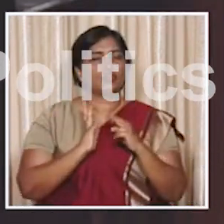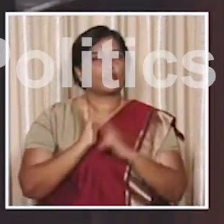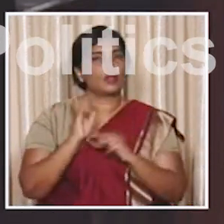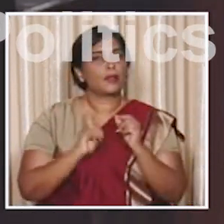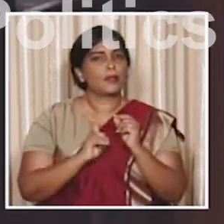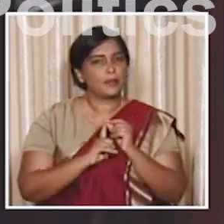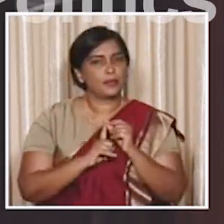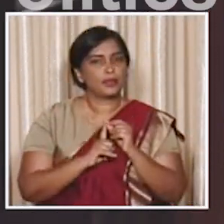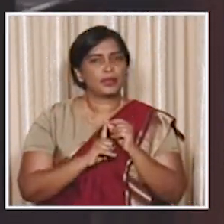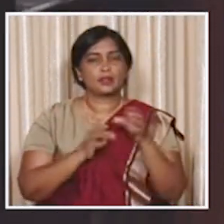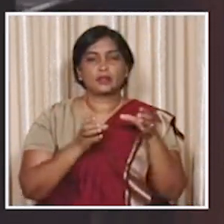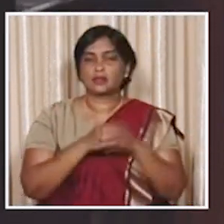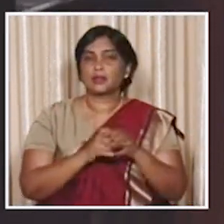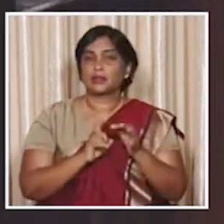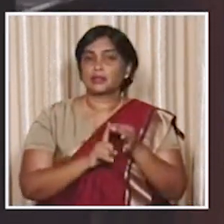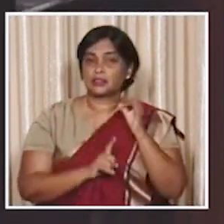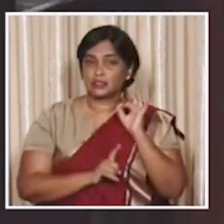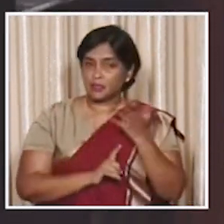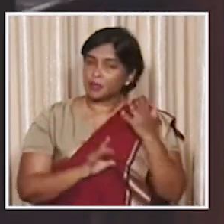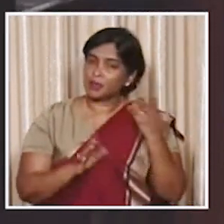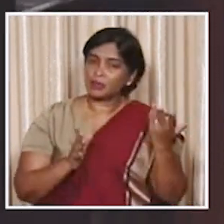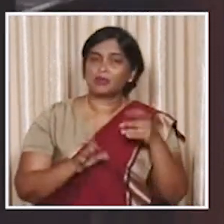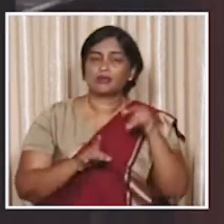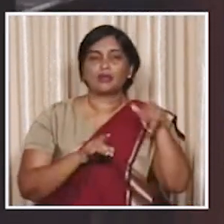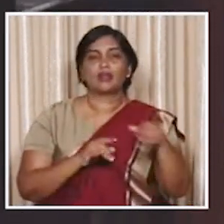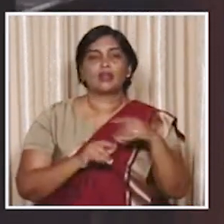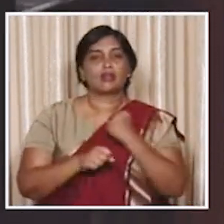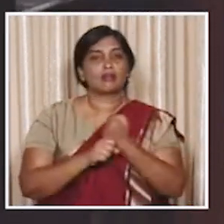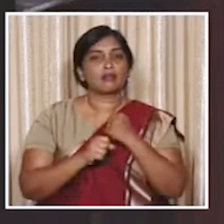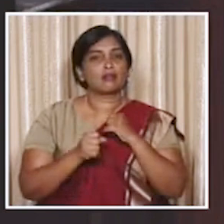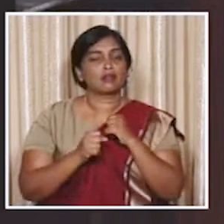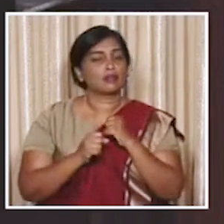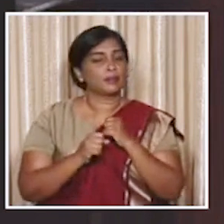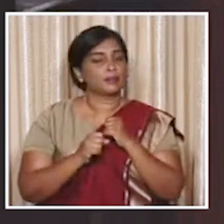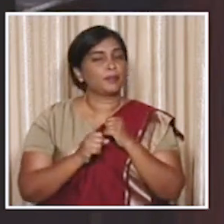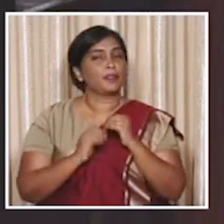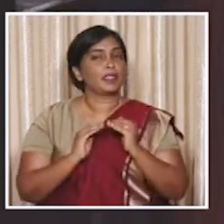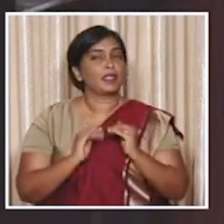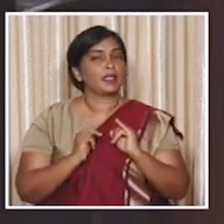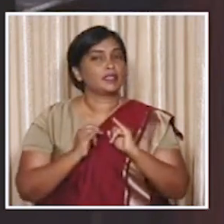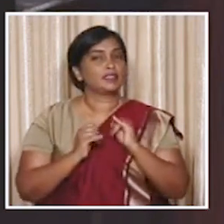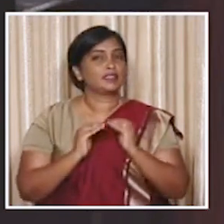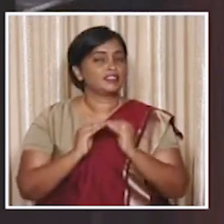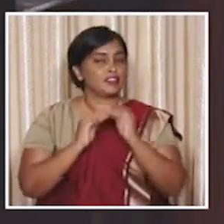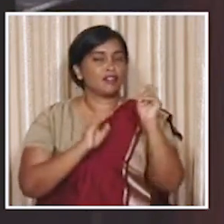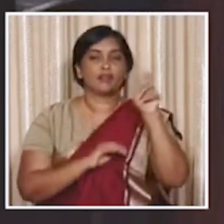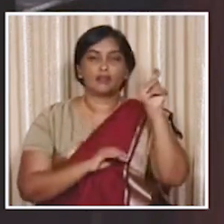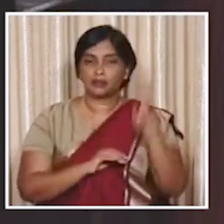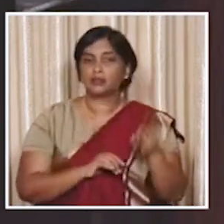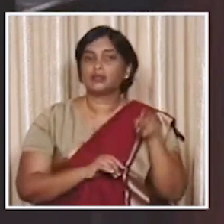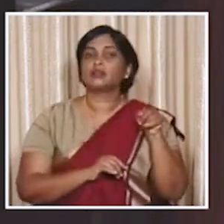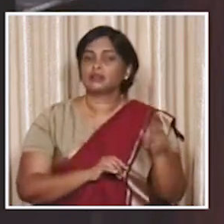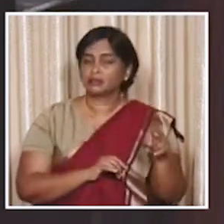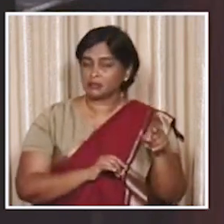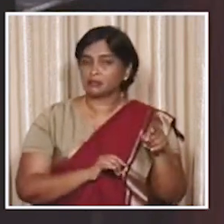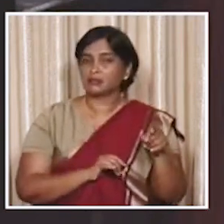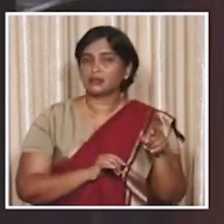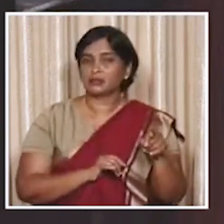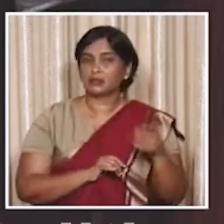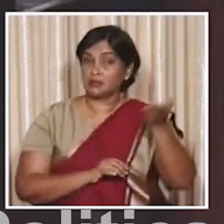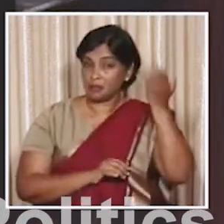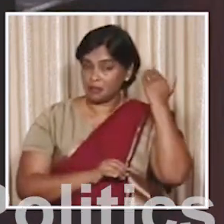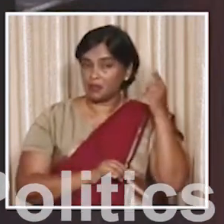පක්ෂයේ සාකාවේ සභාපති, එම නැත්නම් ගමේ හිටපු ග්‍රාම සංවර්ධන නිලධාරි මේ අයව